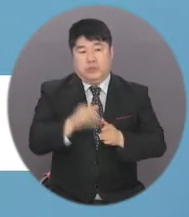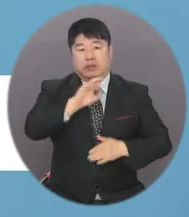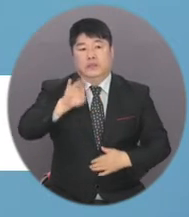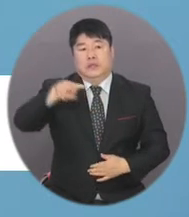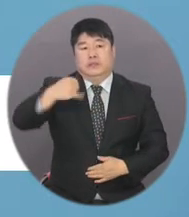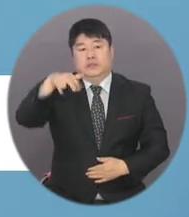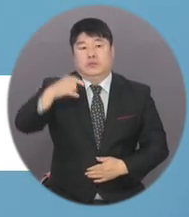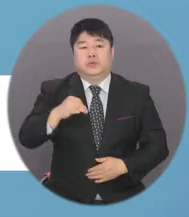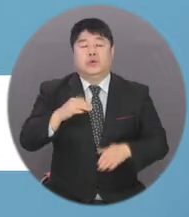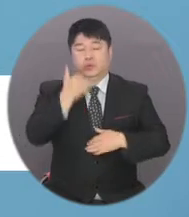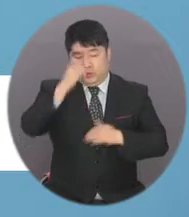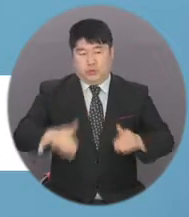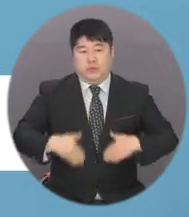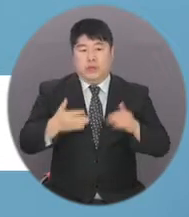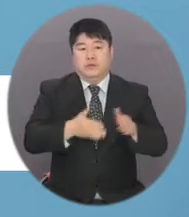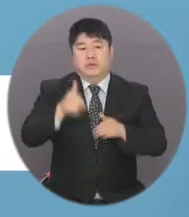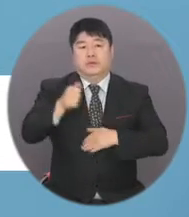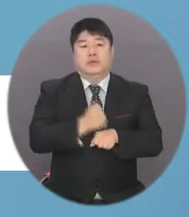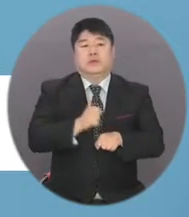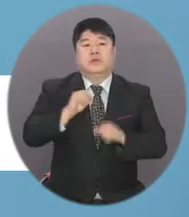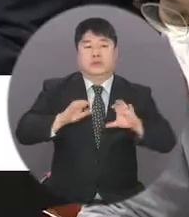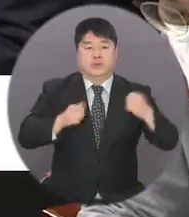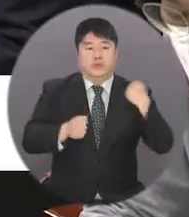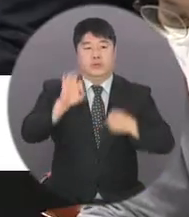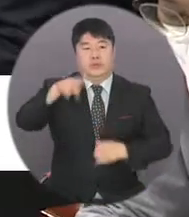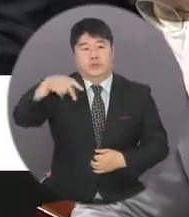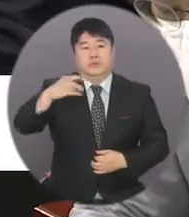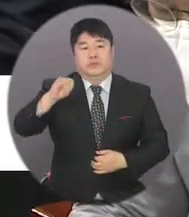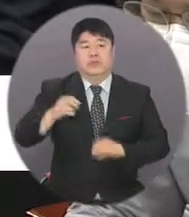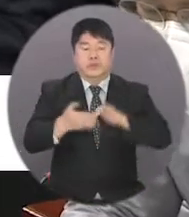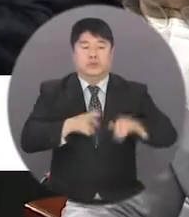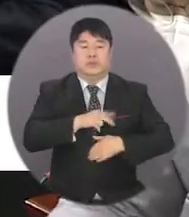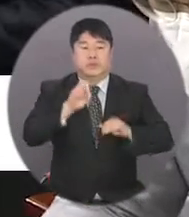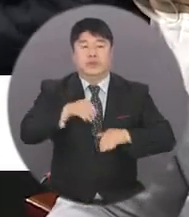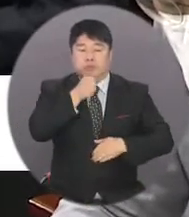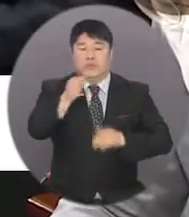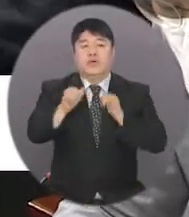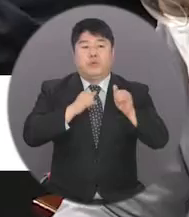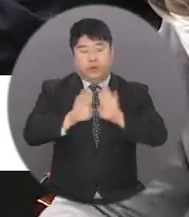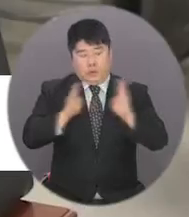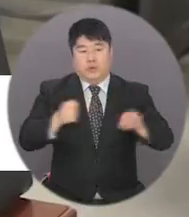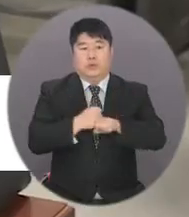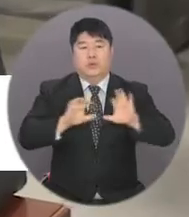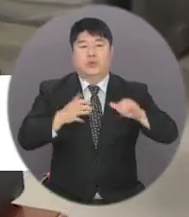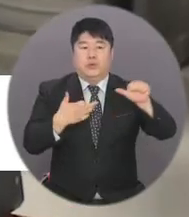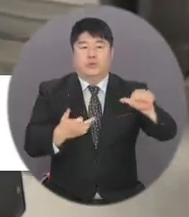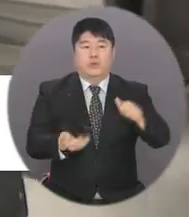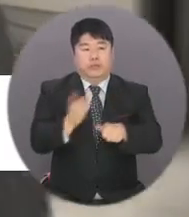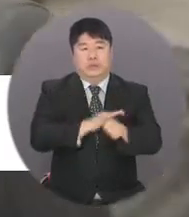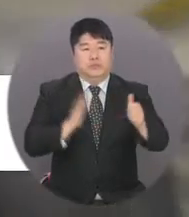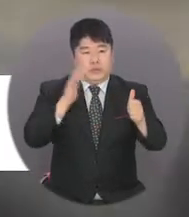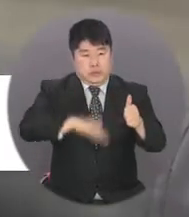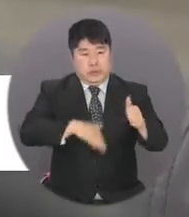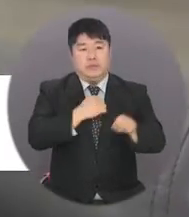양승조 충남지사와 국민의힘 유승민 전 의원은 광주에서 기자회견을 연대 이어 국립 5.18 묘지를